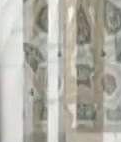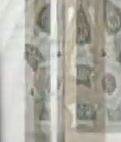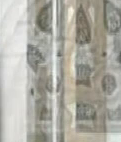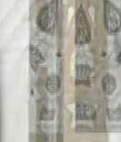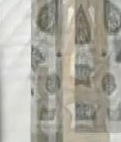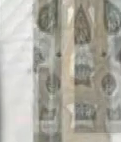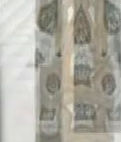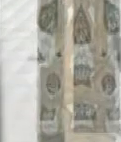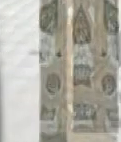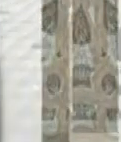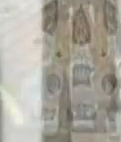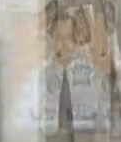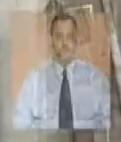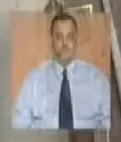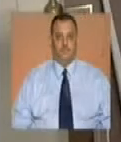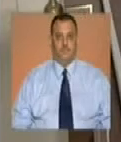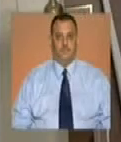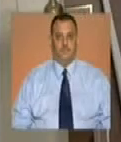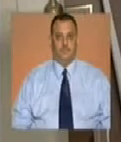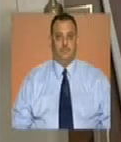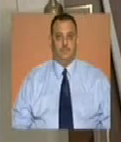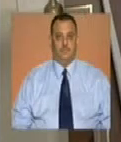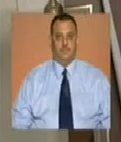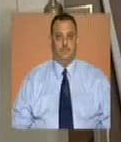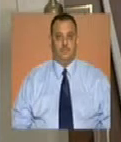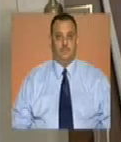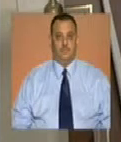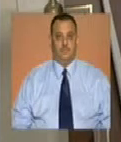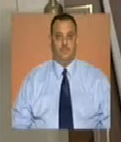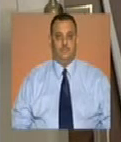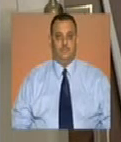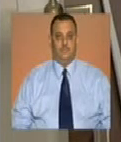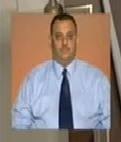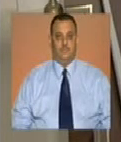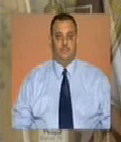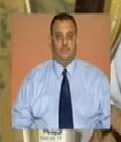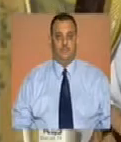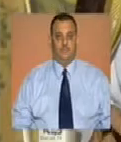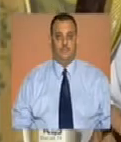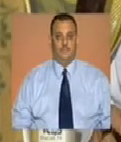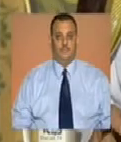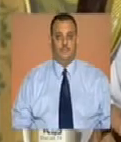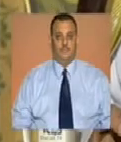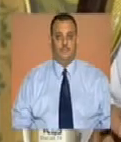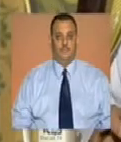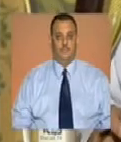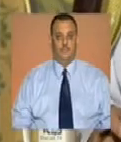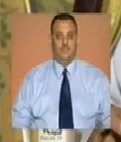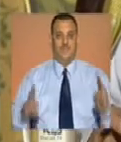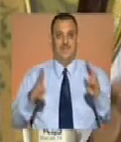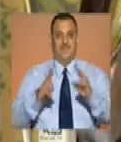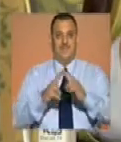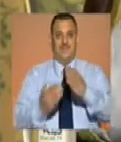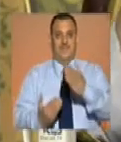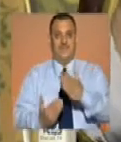يا ودود يا رحيم يا ودود يا كريم يا ودود. حياكم الله من